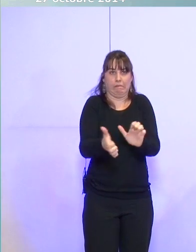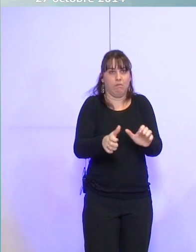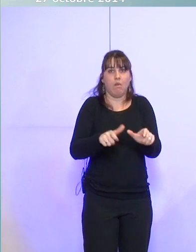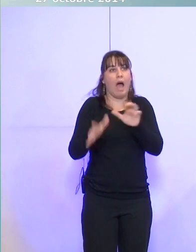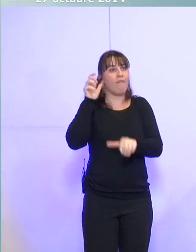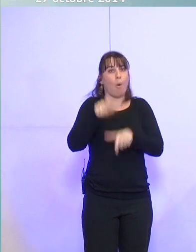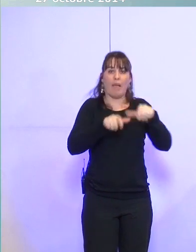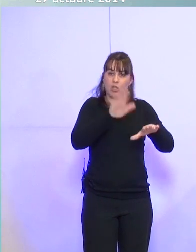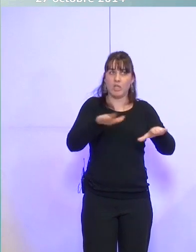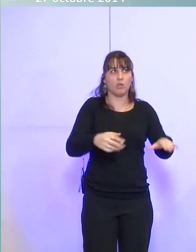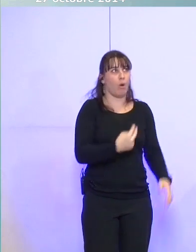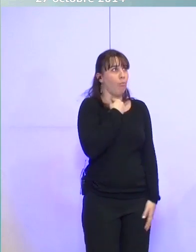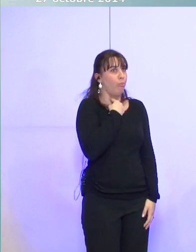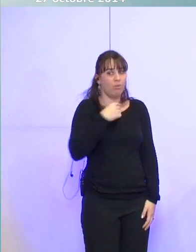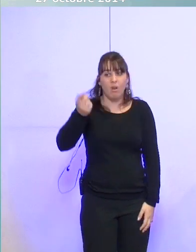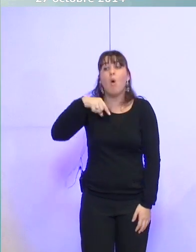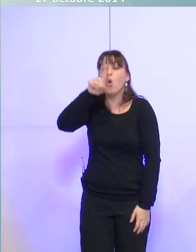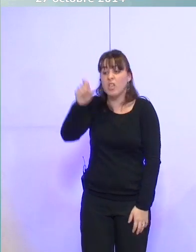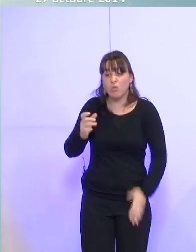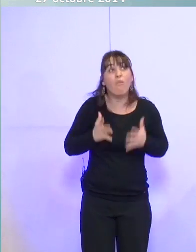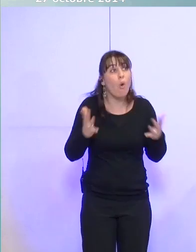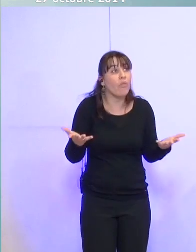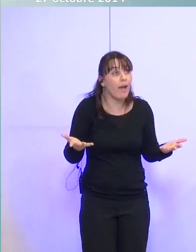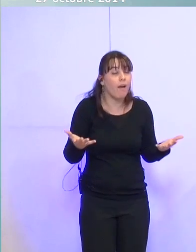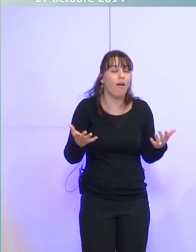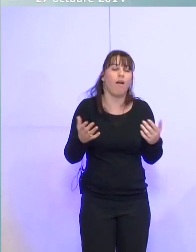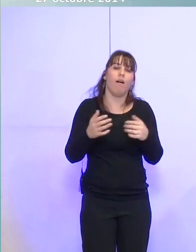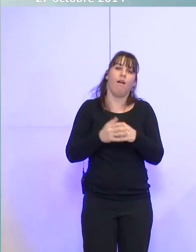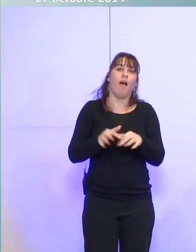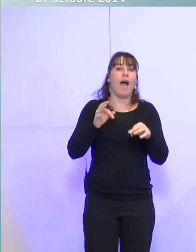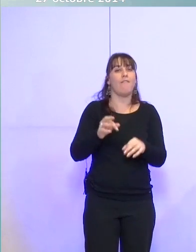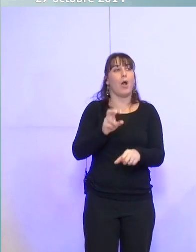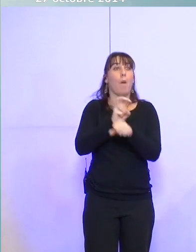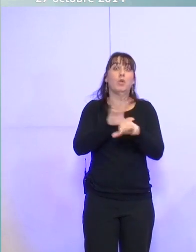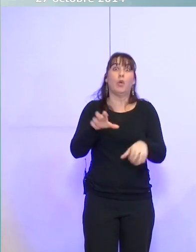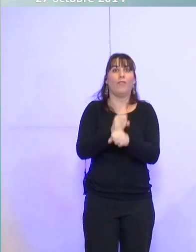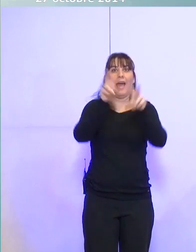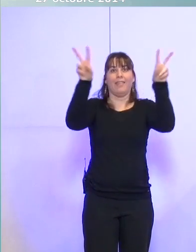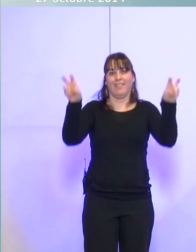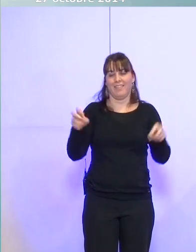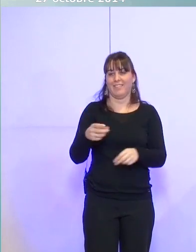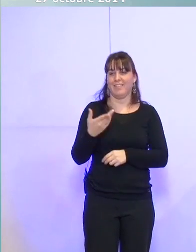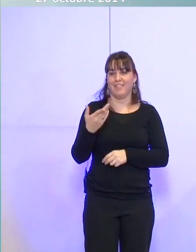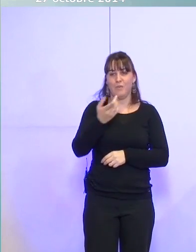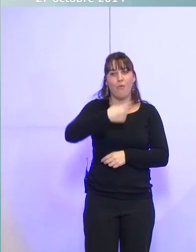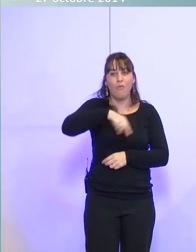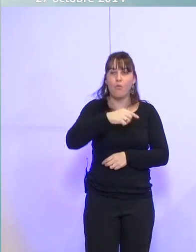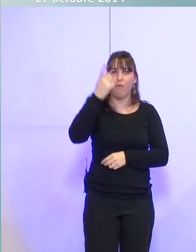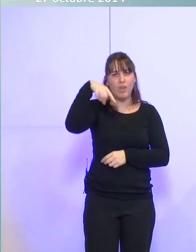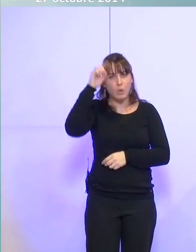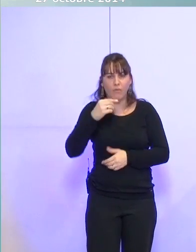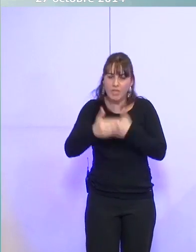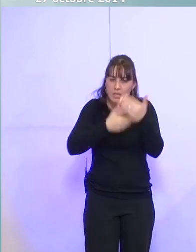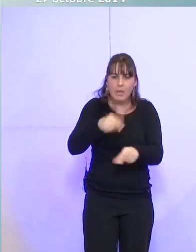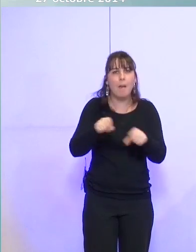s'ils étaient volontaires, eux. Pour eux, le petit mot de sauvegarde a été emporté par le vent de votre idéologie comme les